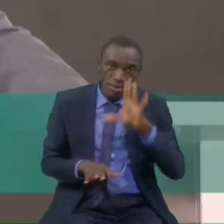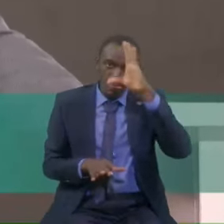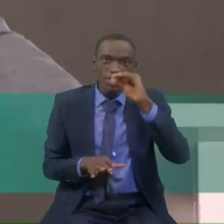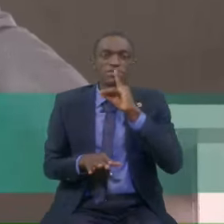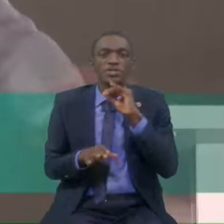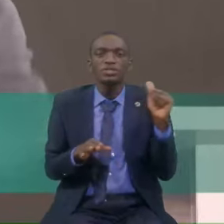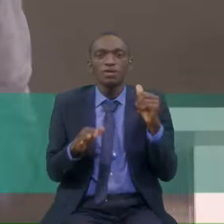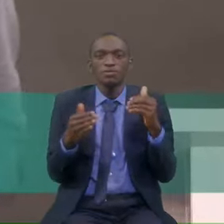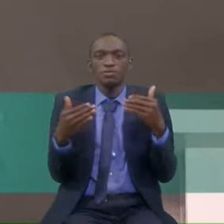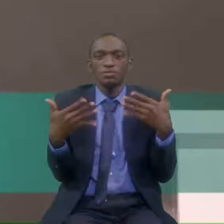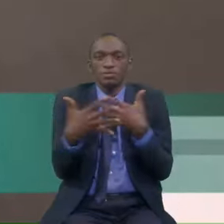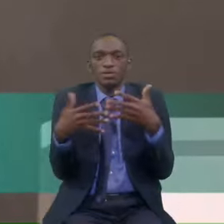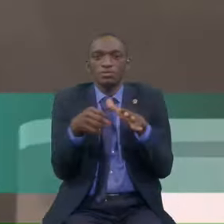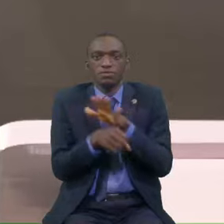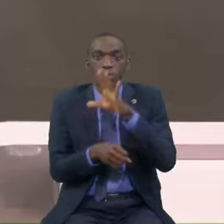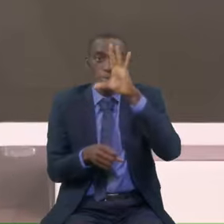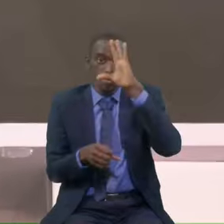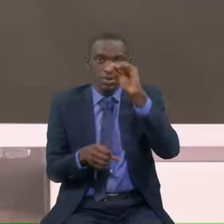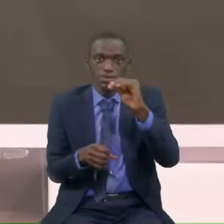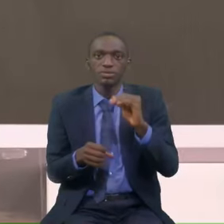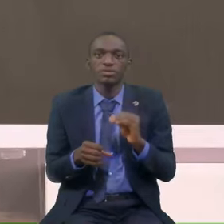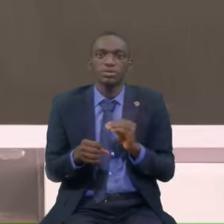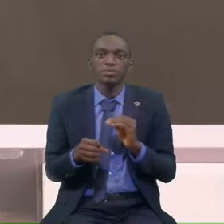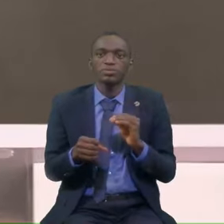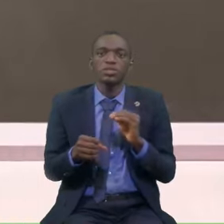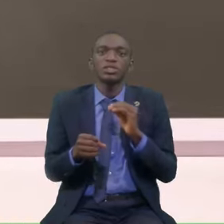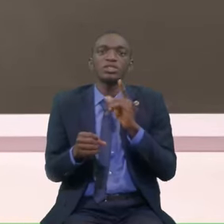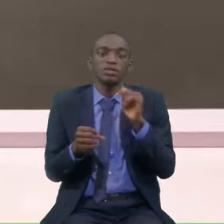Un homme craintif, un homme